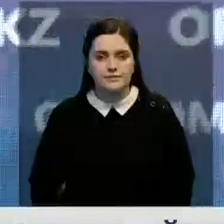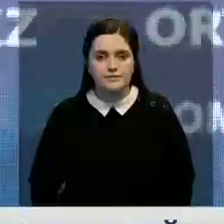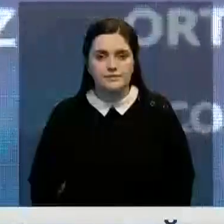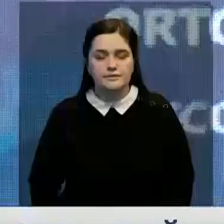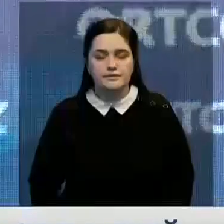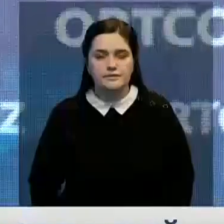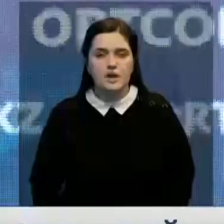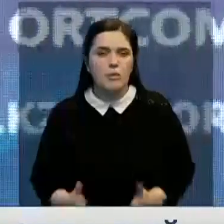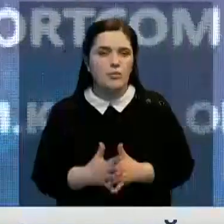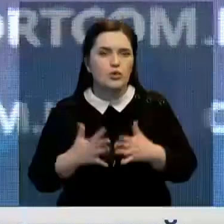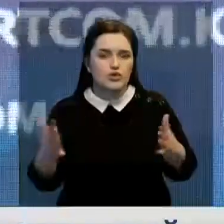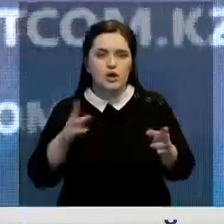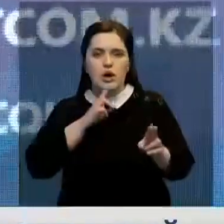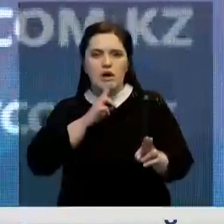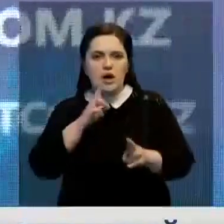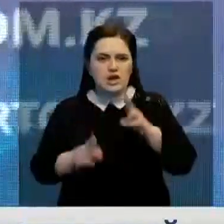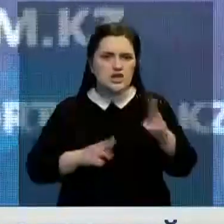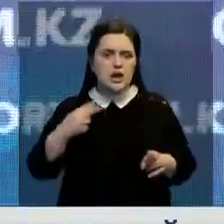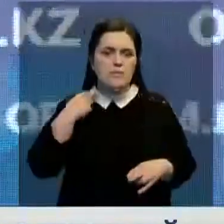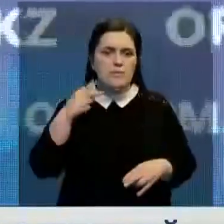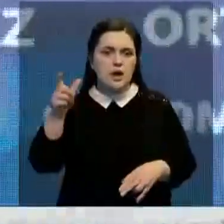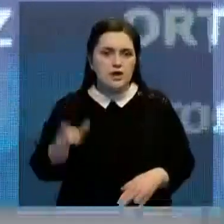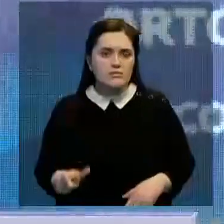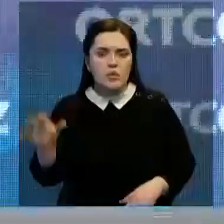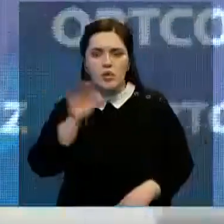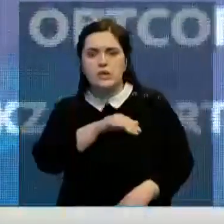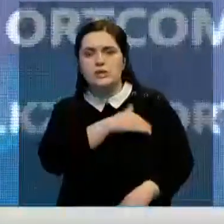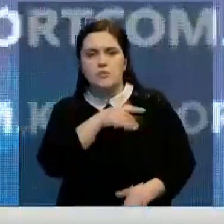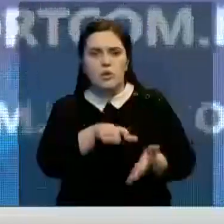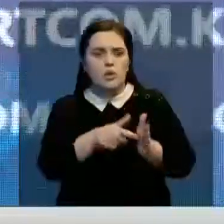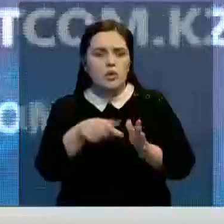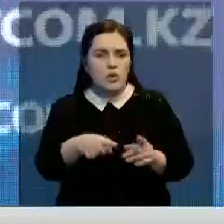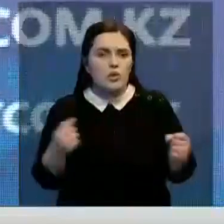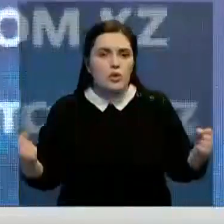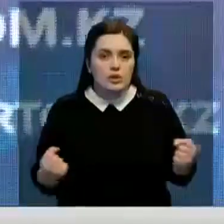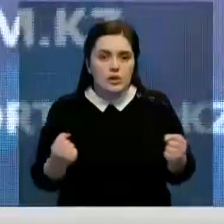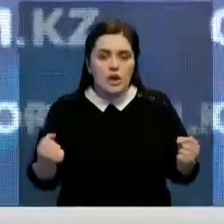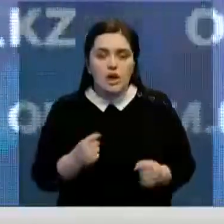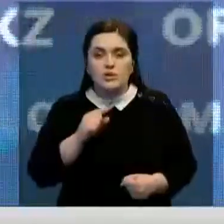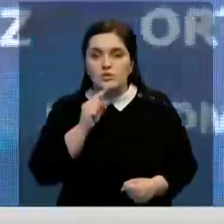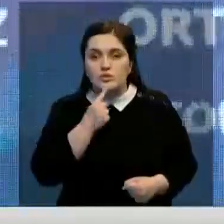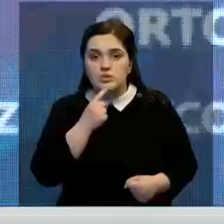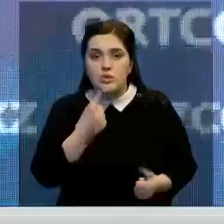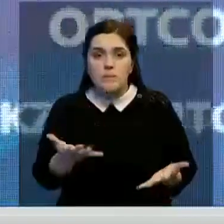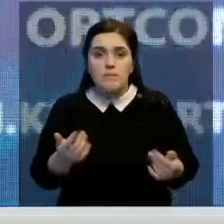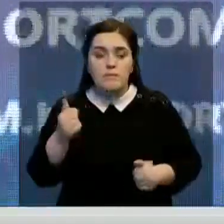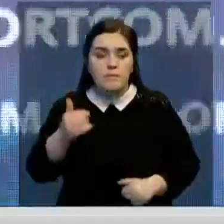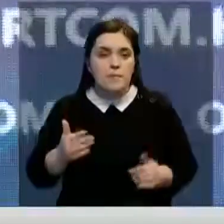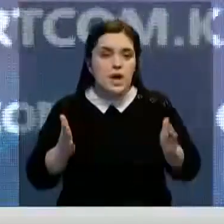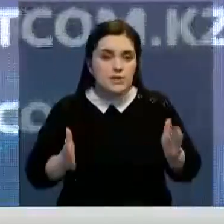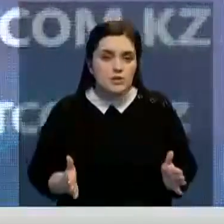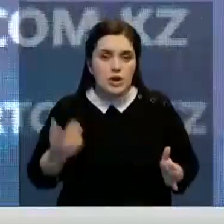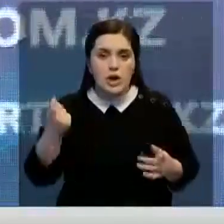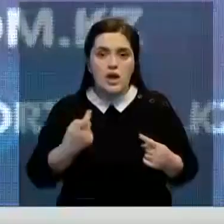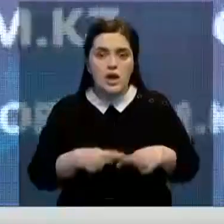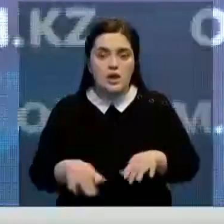В основном обращения арестованных касались температурного режима помещений, сложности получения посылок,